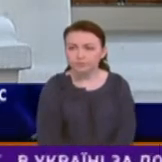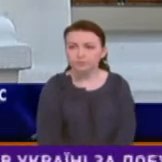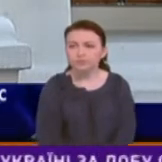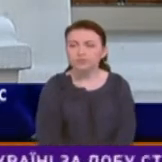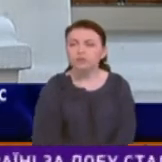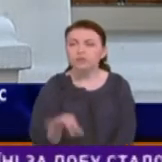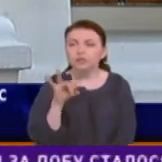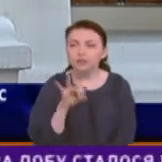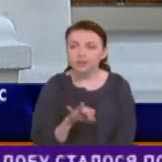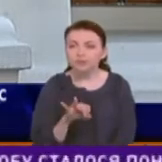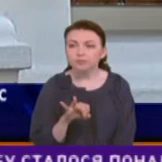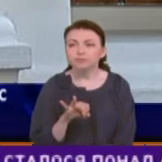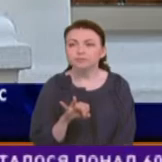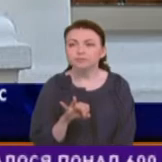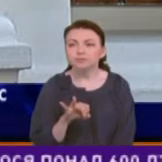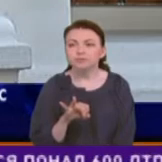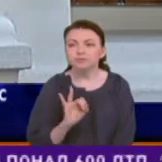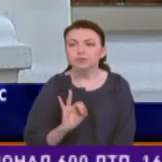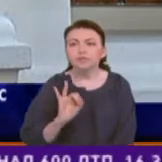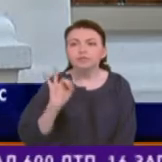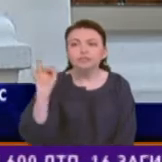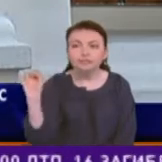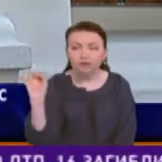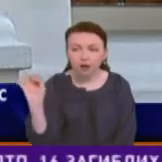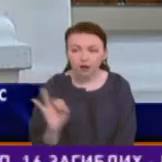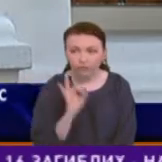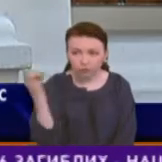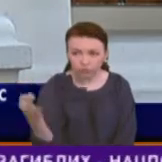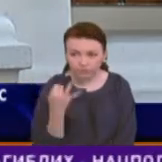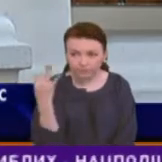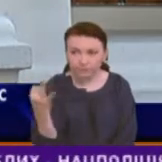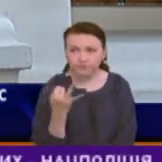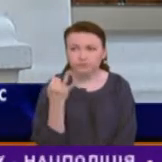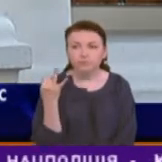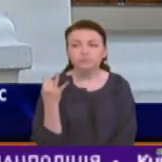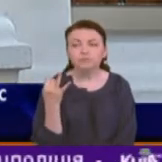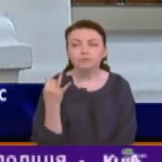І що цікаво, що на